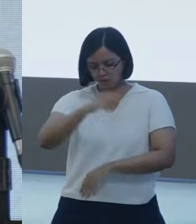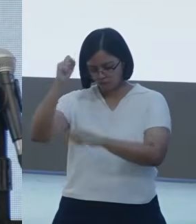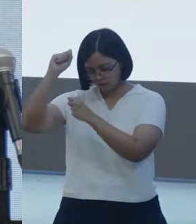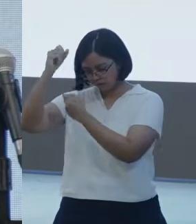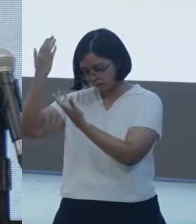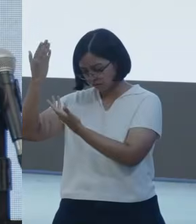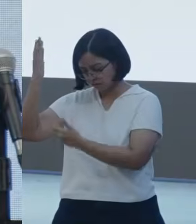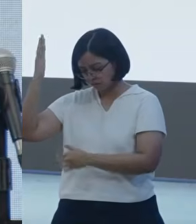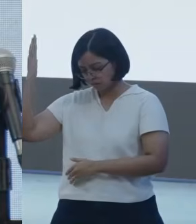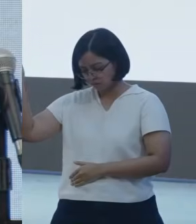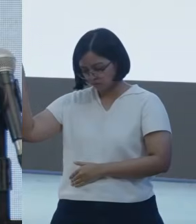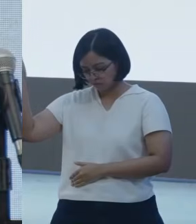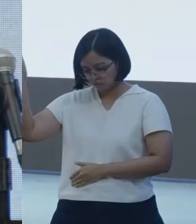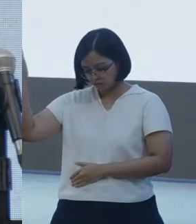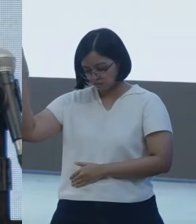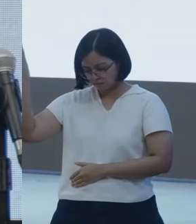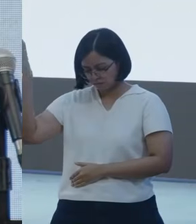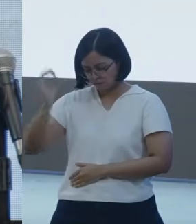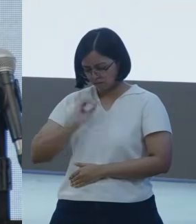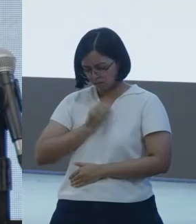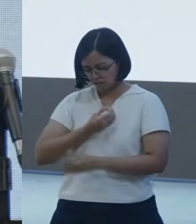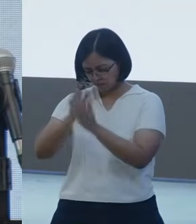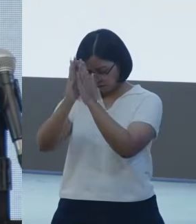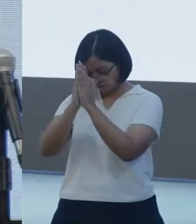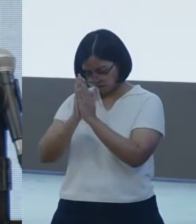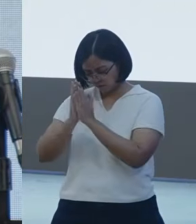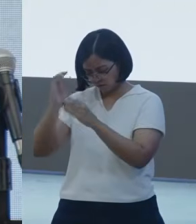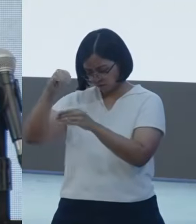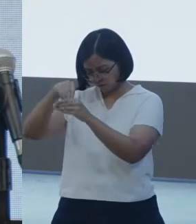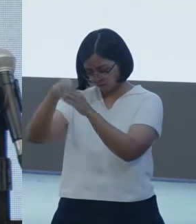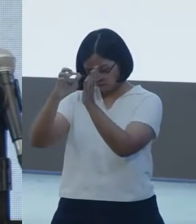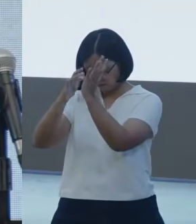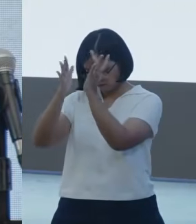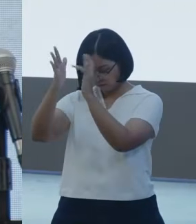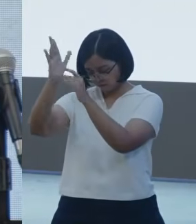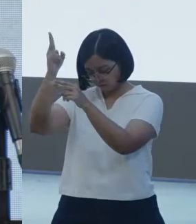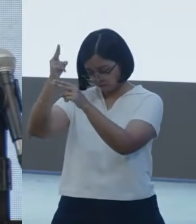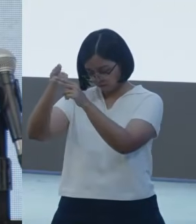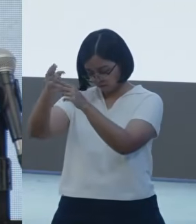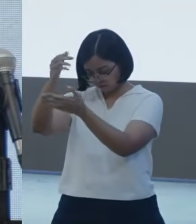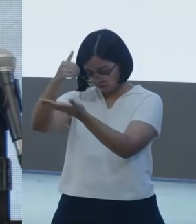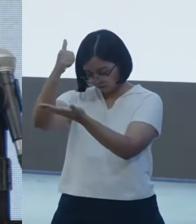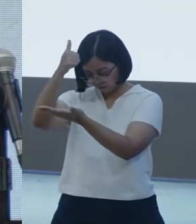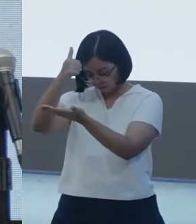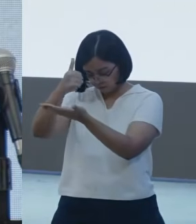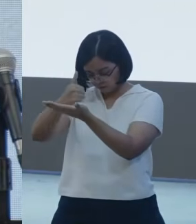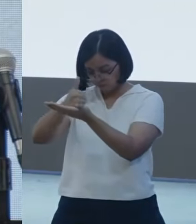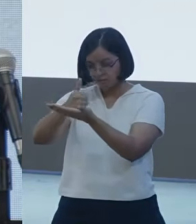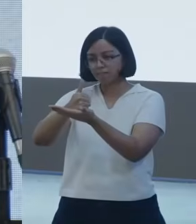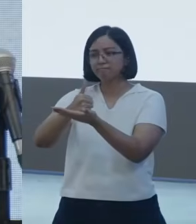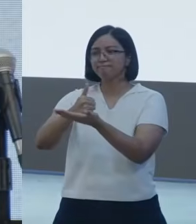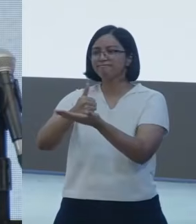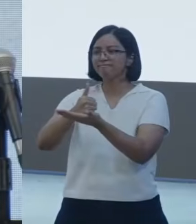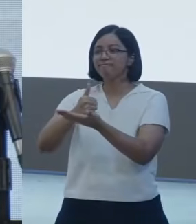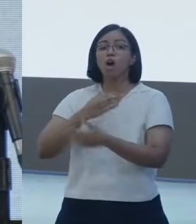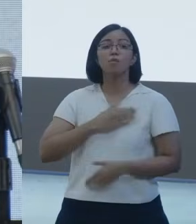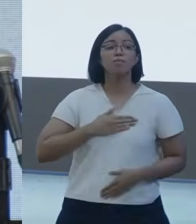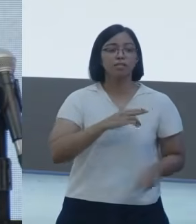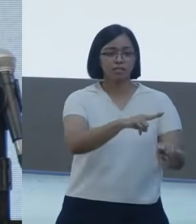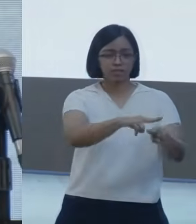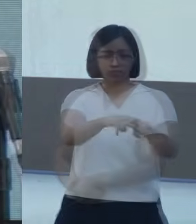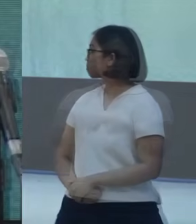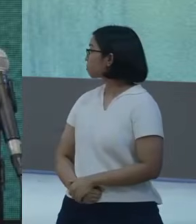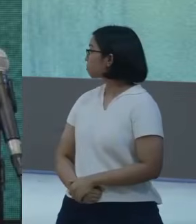inyo. Ito po ang aming samot dalangin sa pangalan ni Jesus. Amen. Pwede na po